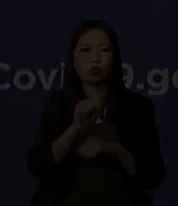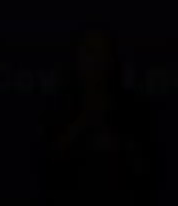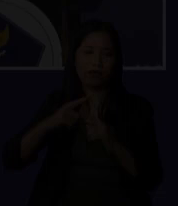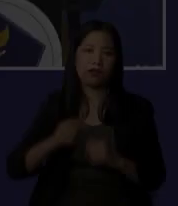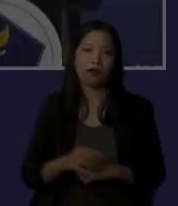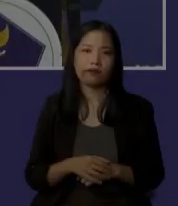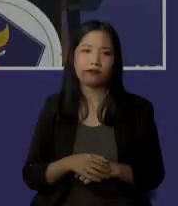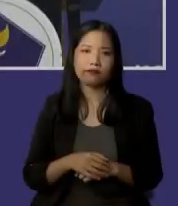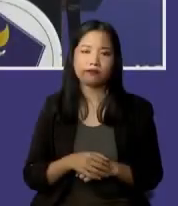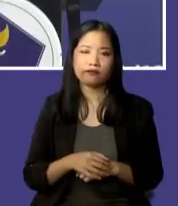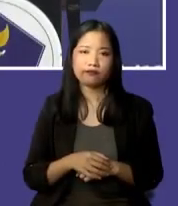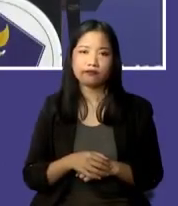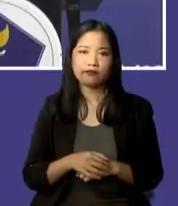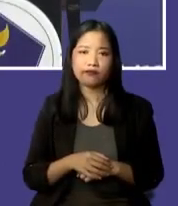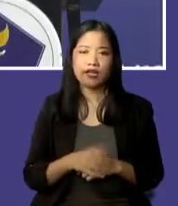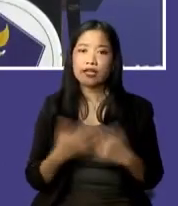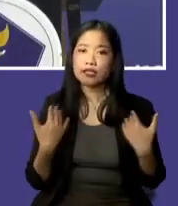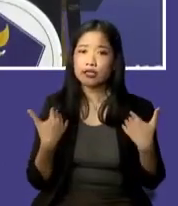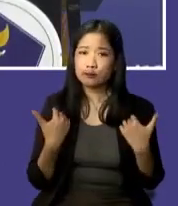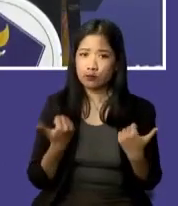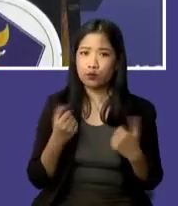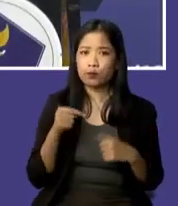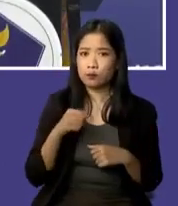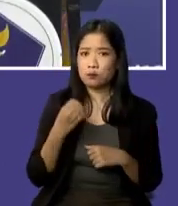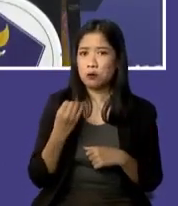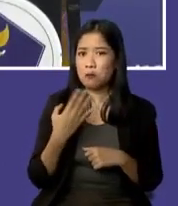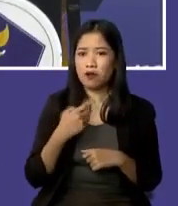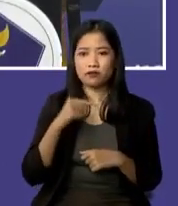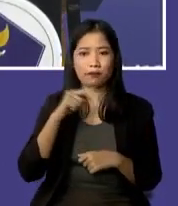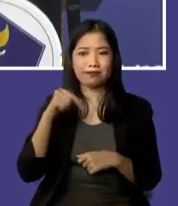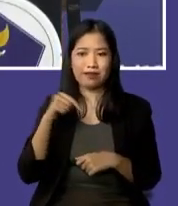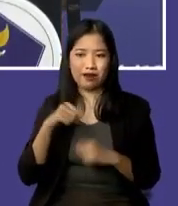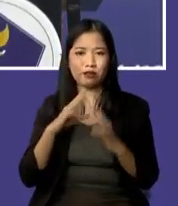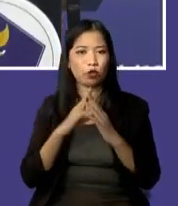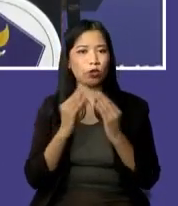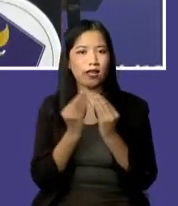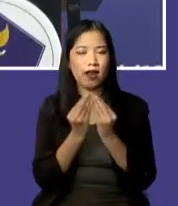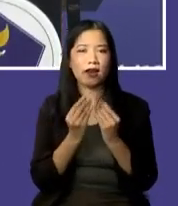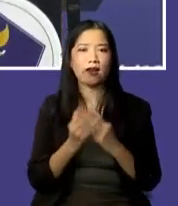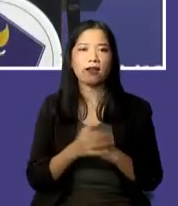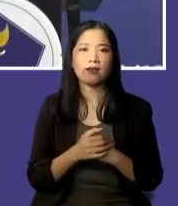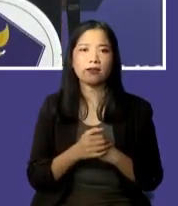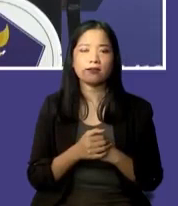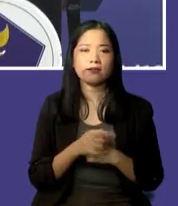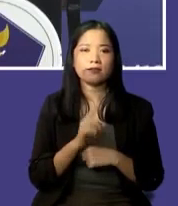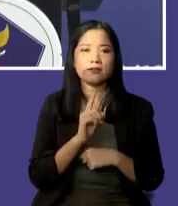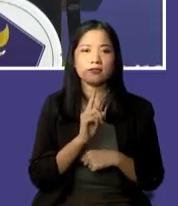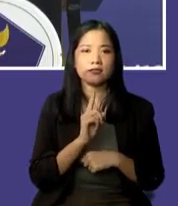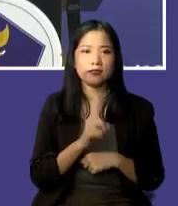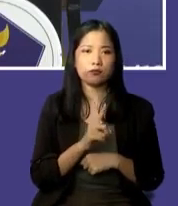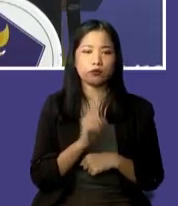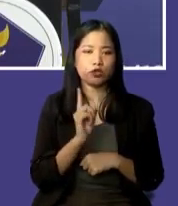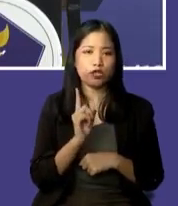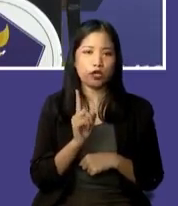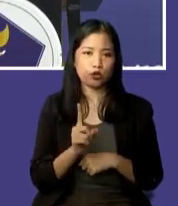orang. Kasus sembuh yang kita dapatkan sampai dengan hari ini akumulasinya adalah